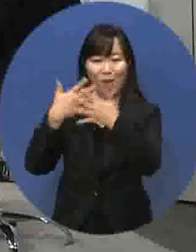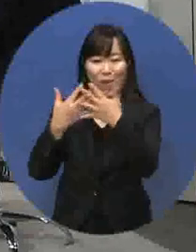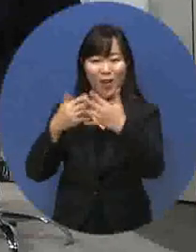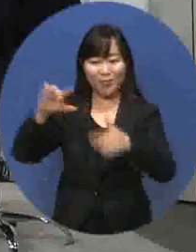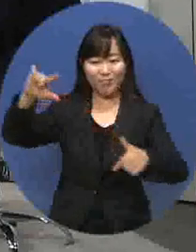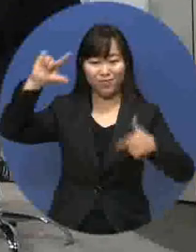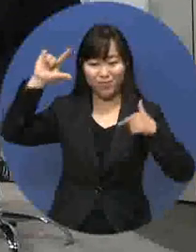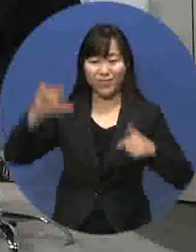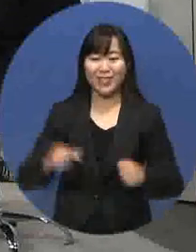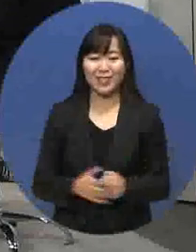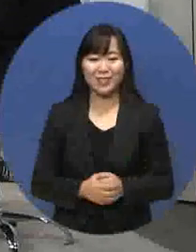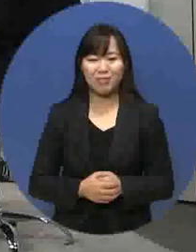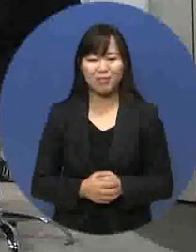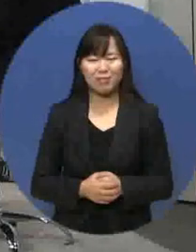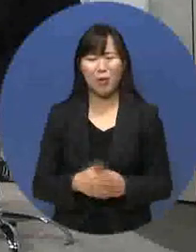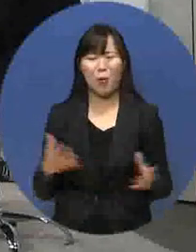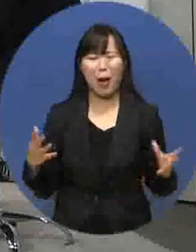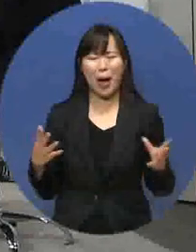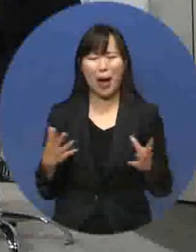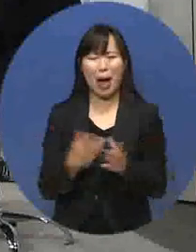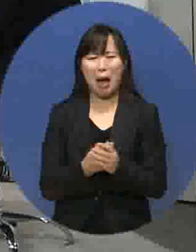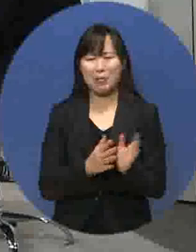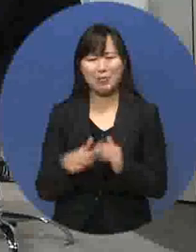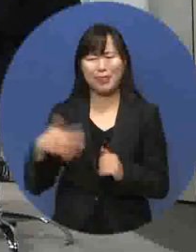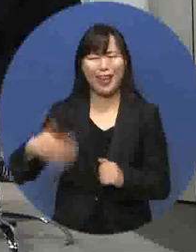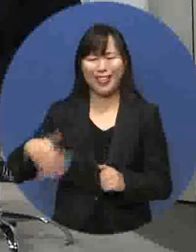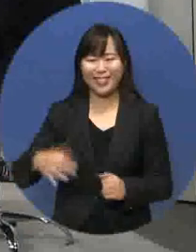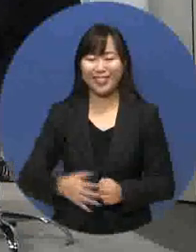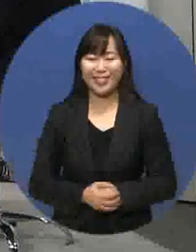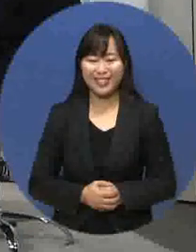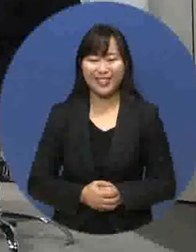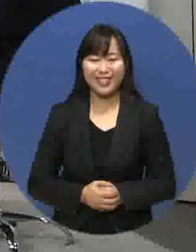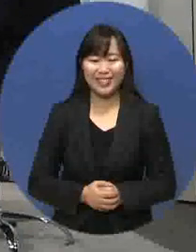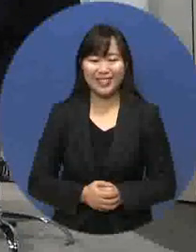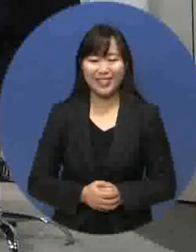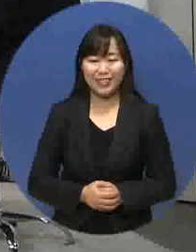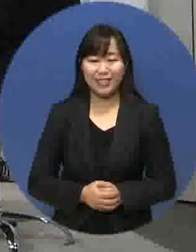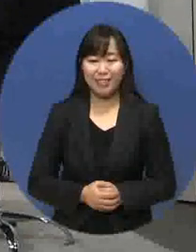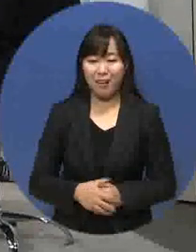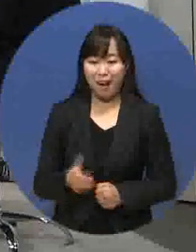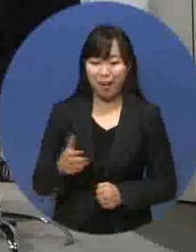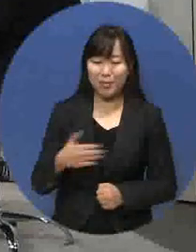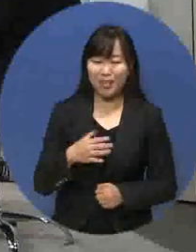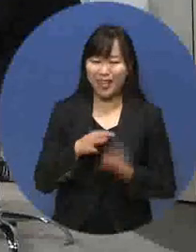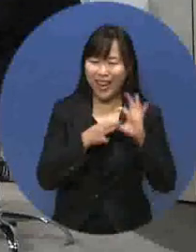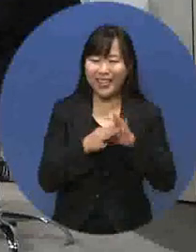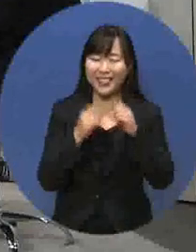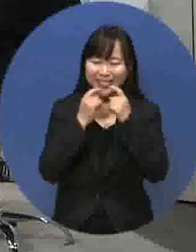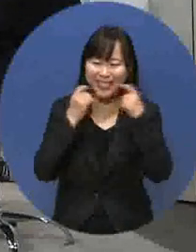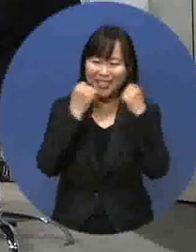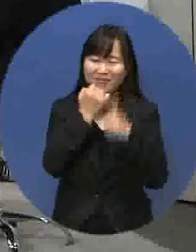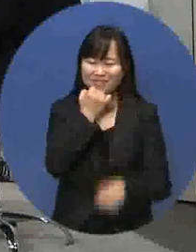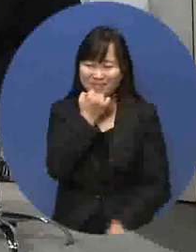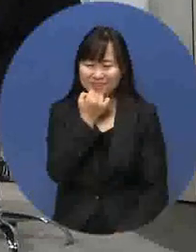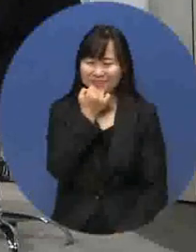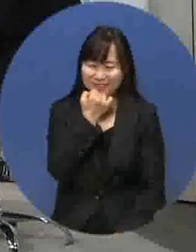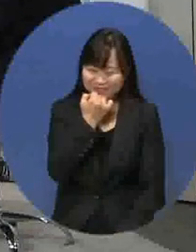하셨구나. 네, 근데 많이 다져져 있지도 않았고요. 어색한. 시종 아까부터 실실